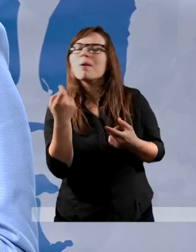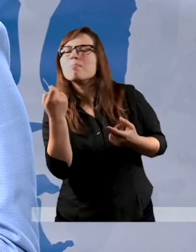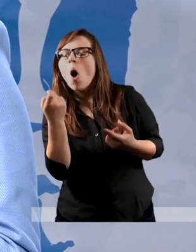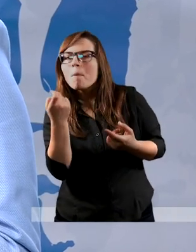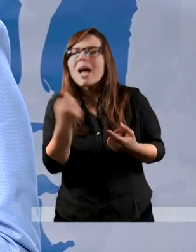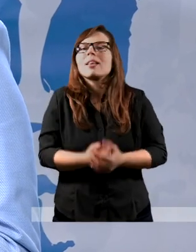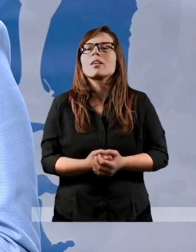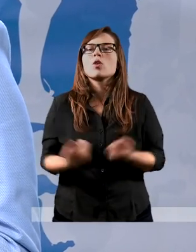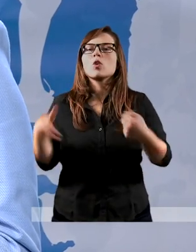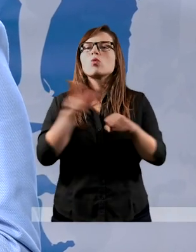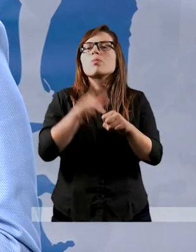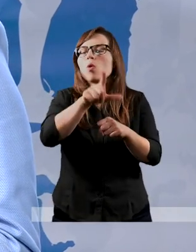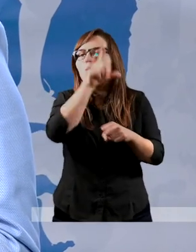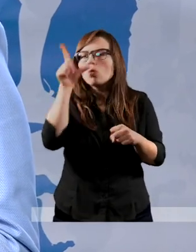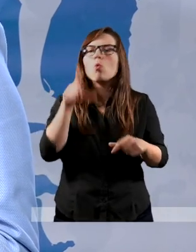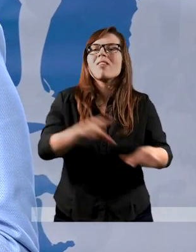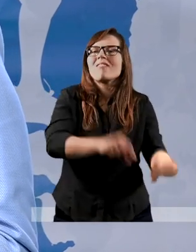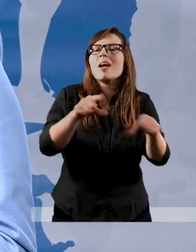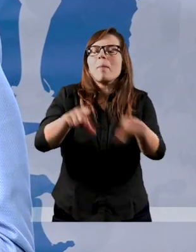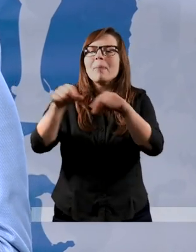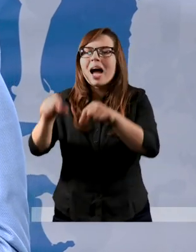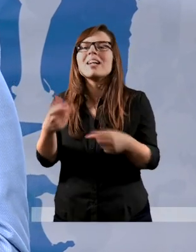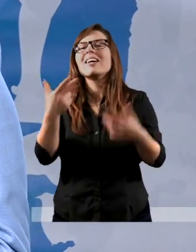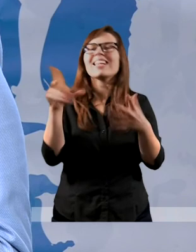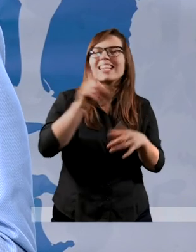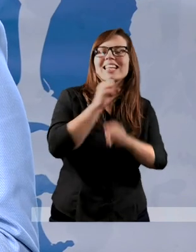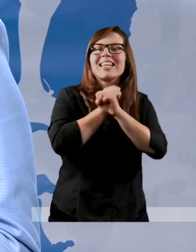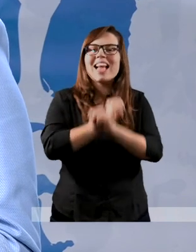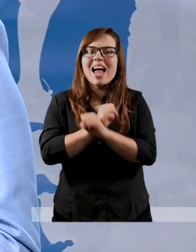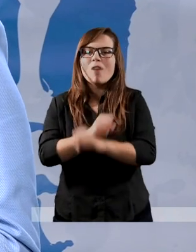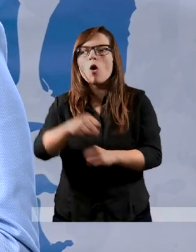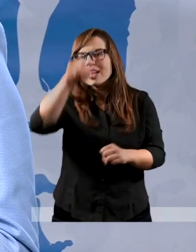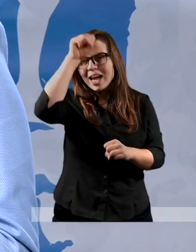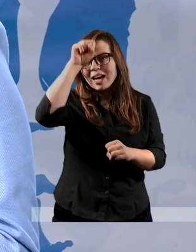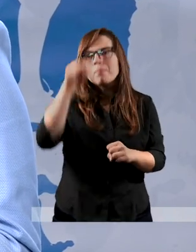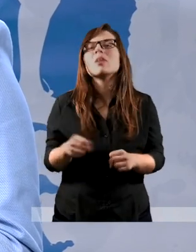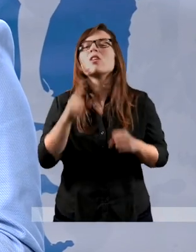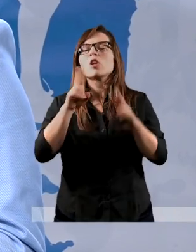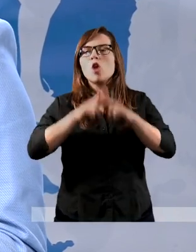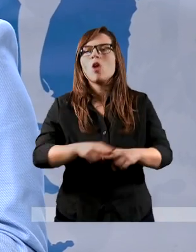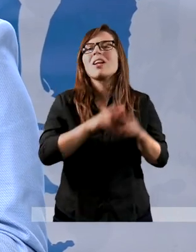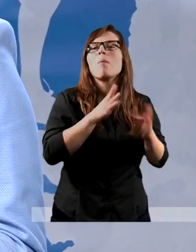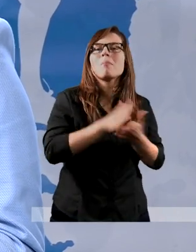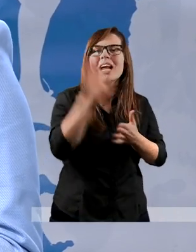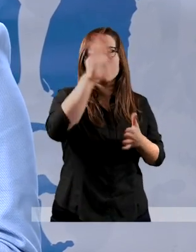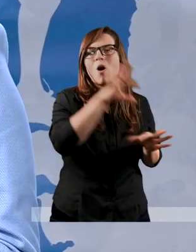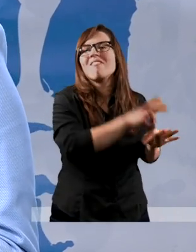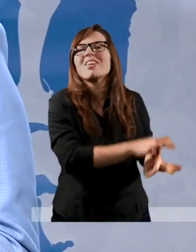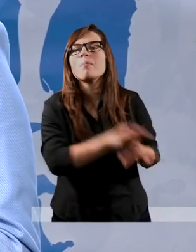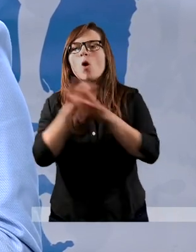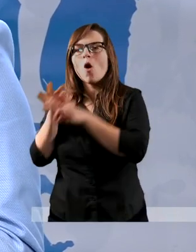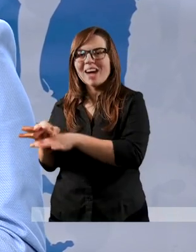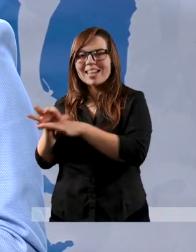w którym lud wybrany 400 lat był w niewoli egipskiej, został wtedy przez Boga